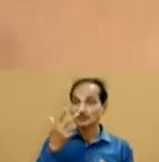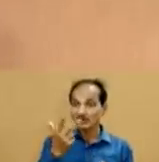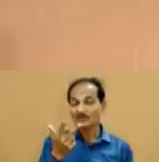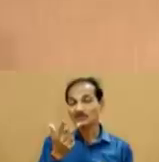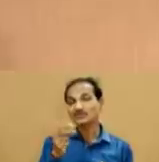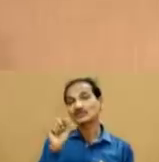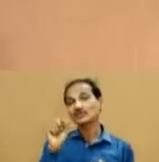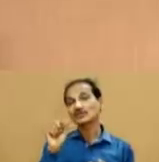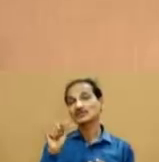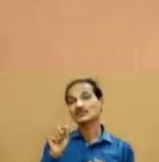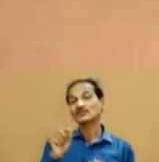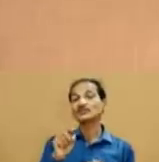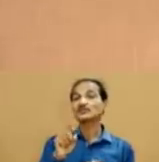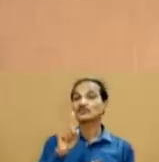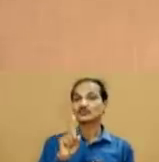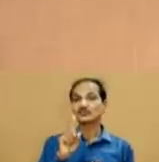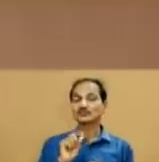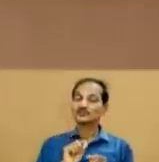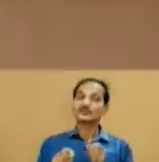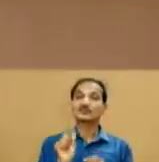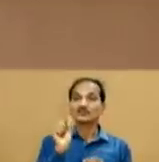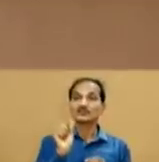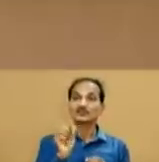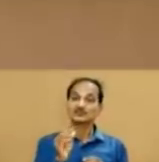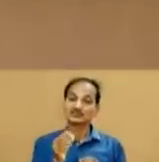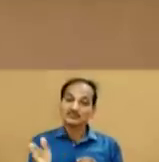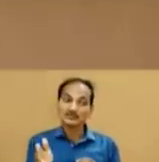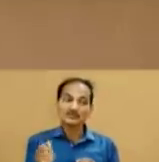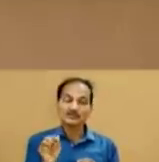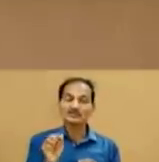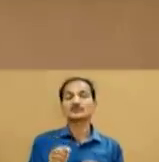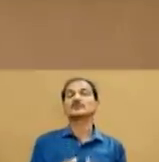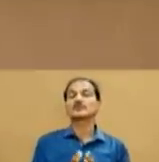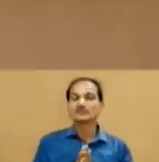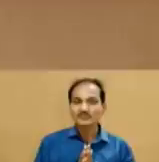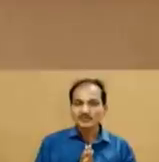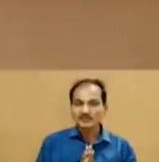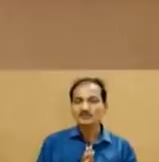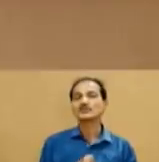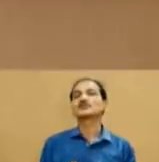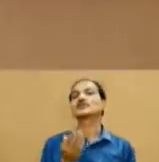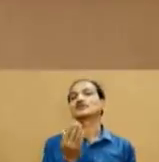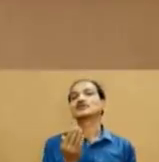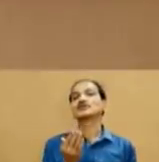କିପରି ଭାବରେ ପ୍ରତିଫଳିତ ହୋଇଛି। ଶ୍ରୀଯୁକ୍ତ ସିଂ ନମସ୍କାର। ଥ୍ୟାଙ୍କ ୟୁ ସାର୍।